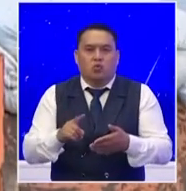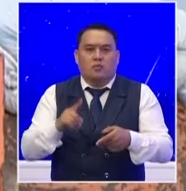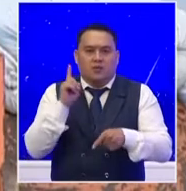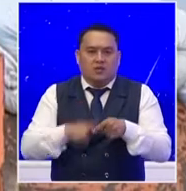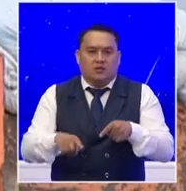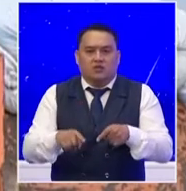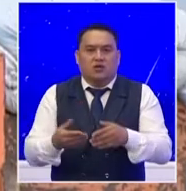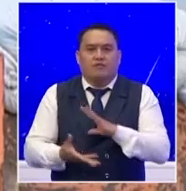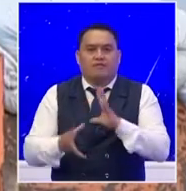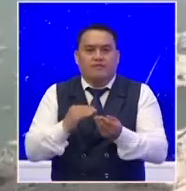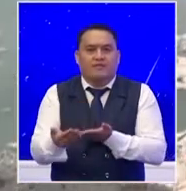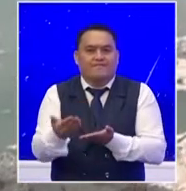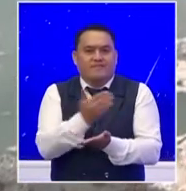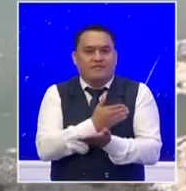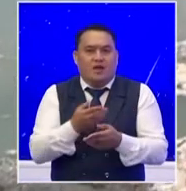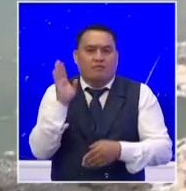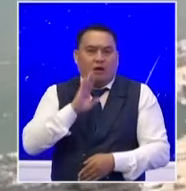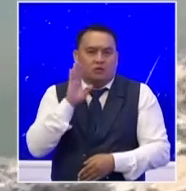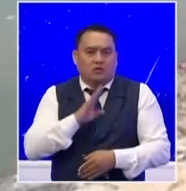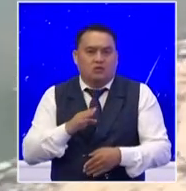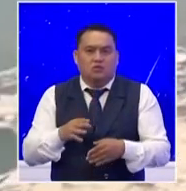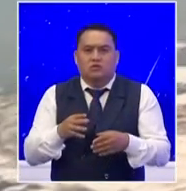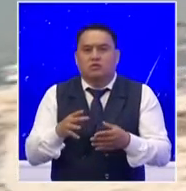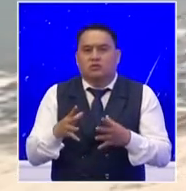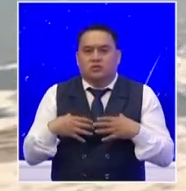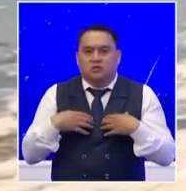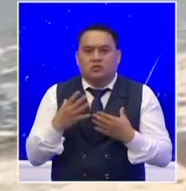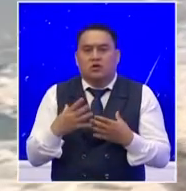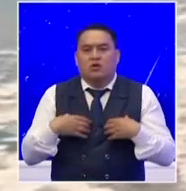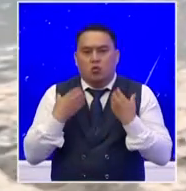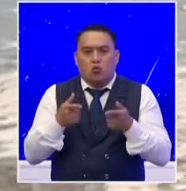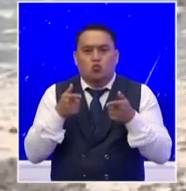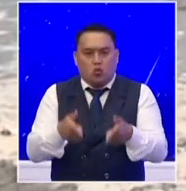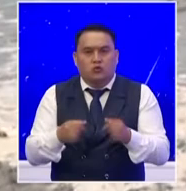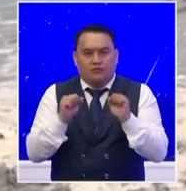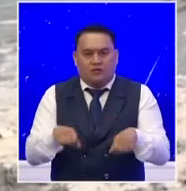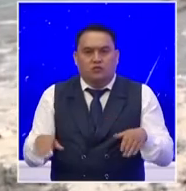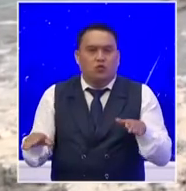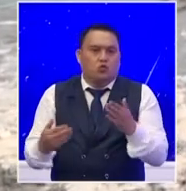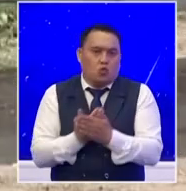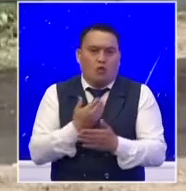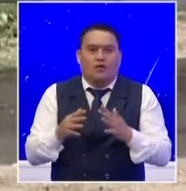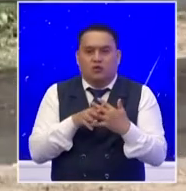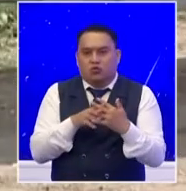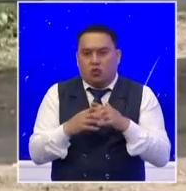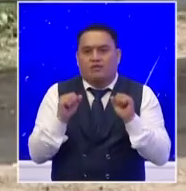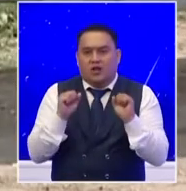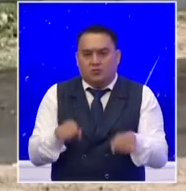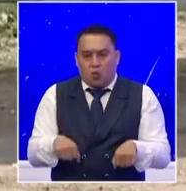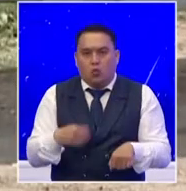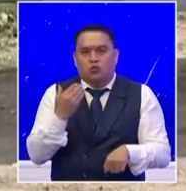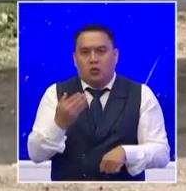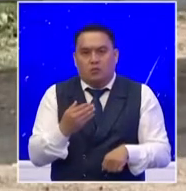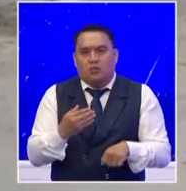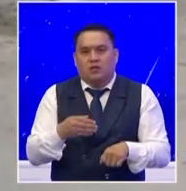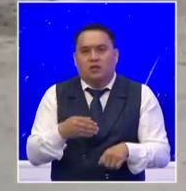ускорить вывод воды. При этом отмечается, что сохраняется угроза потопления новых населенных пунктов. Причиной наводнения в Туркестанской области